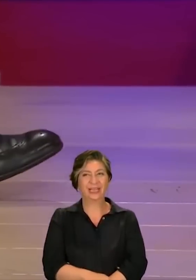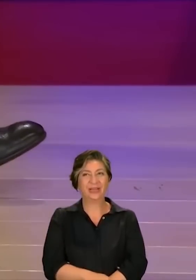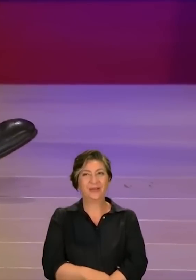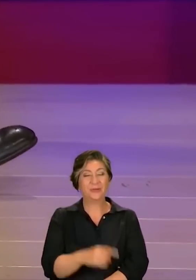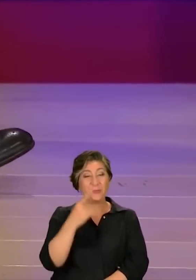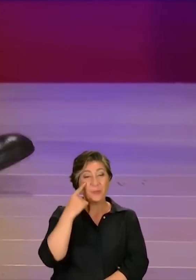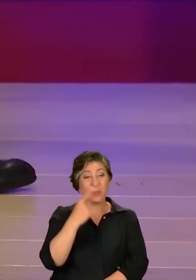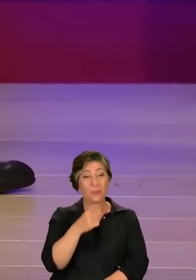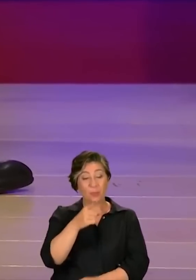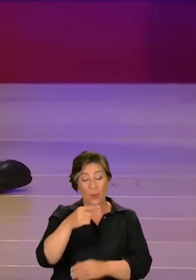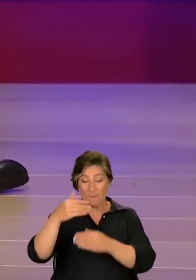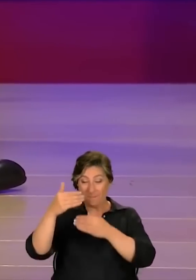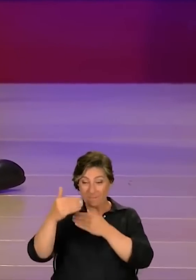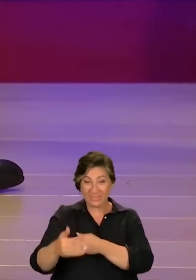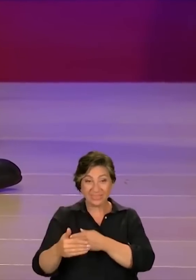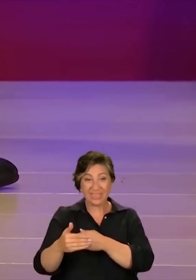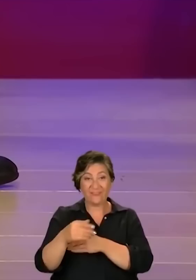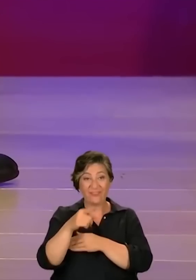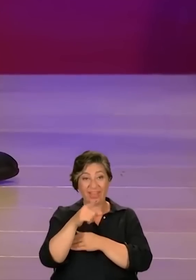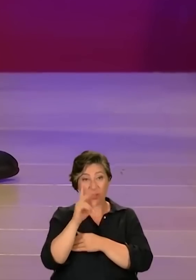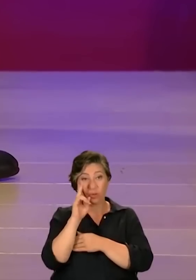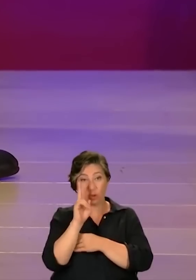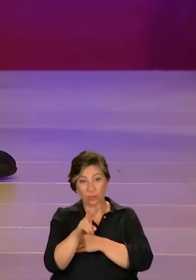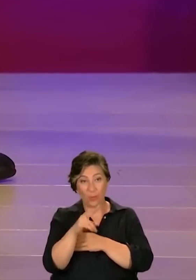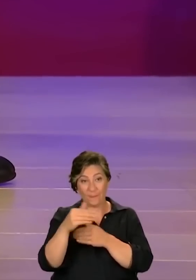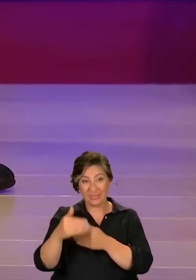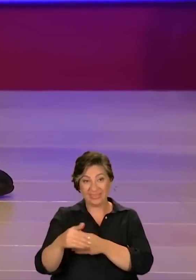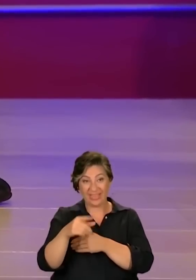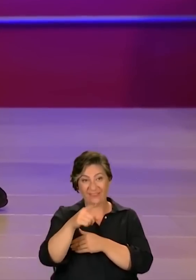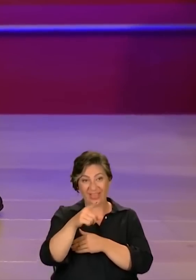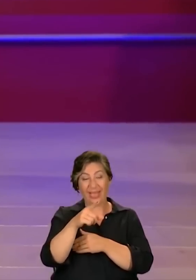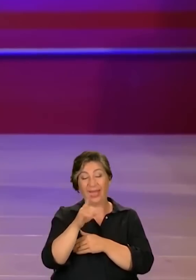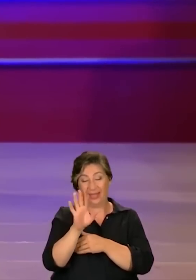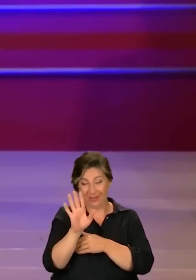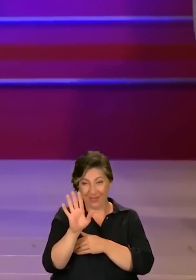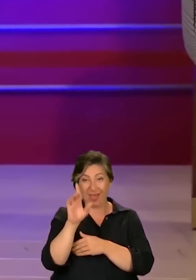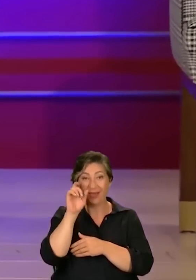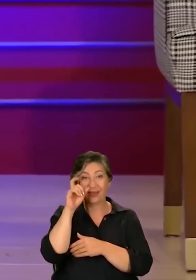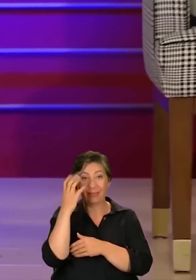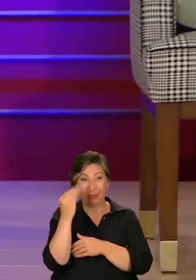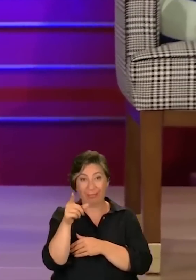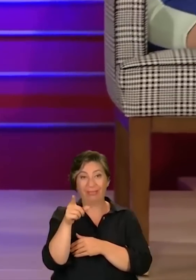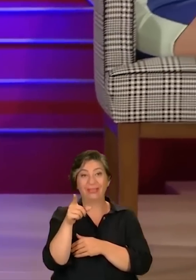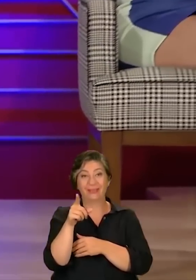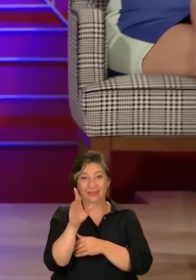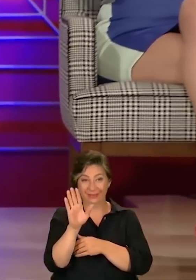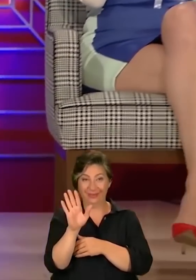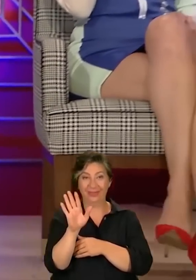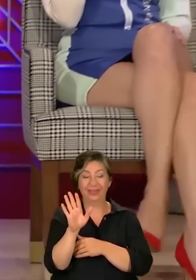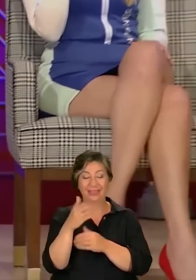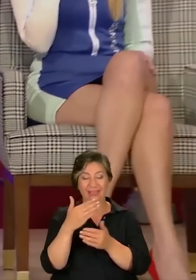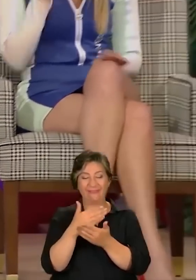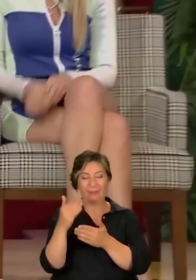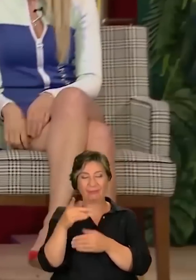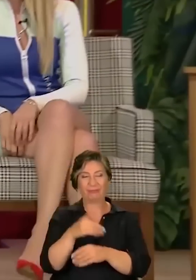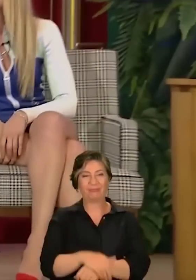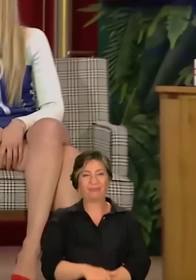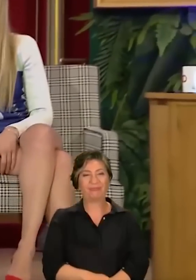Bak bu mesafeyi, bu mesafe, gördün mü mesafeyi? Gördüm. Bak, ha, bak.